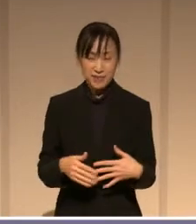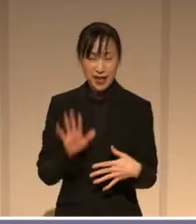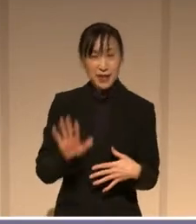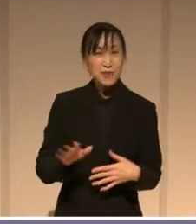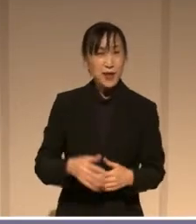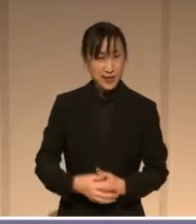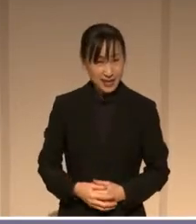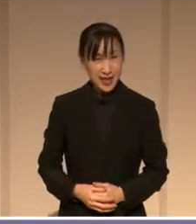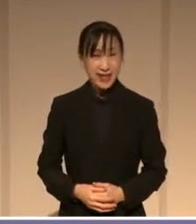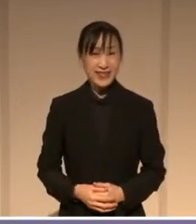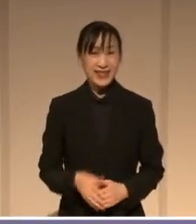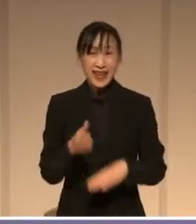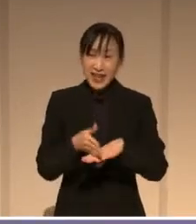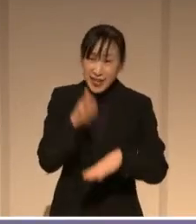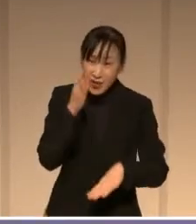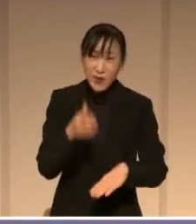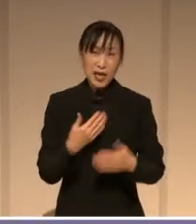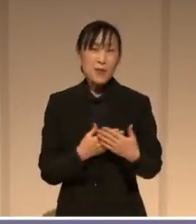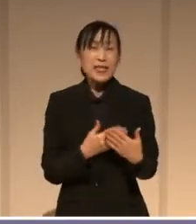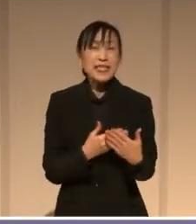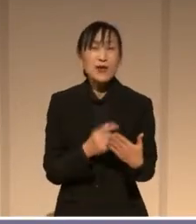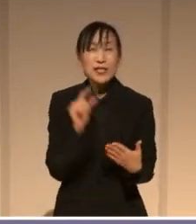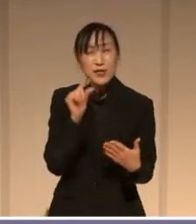ですけどちょっと金ちゃんヌードル